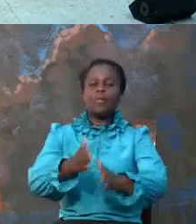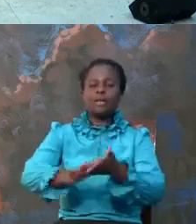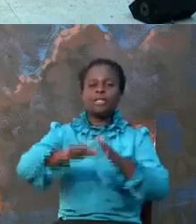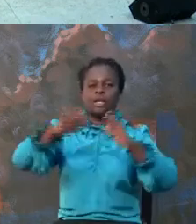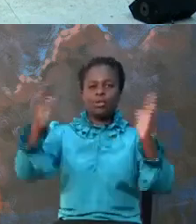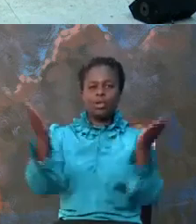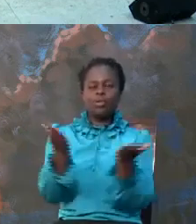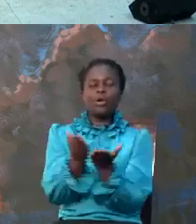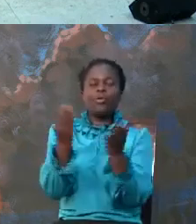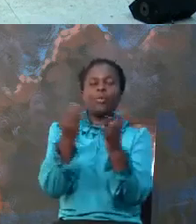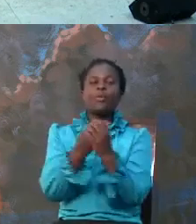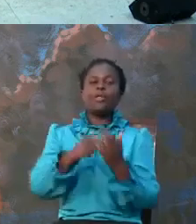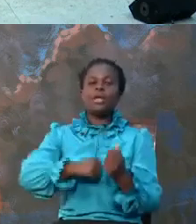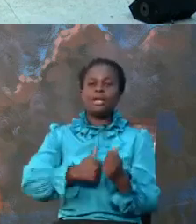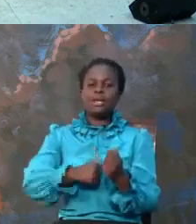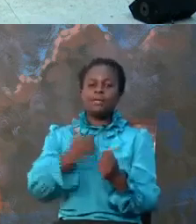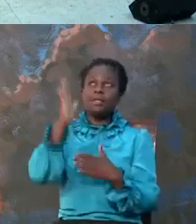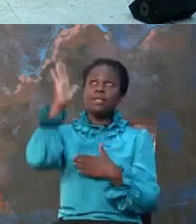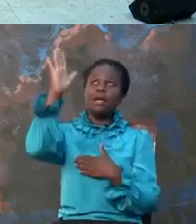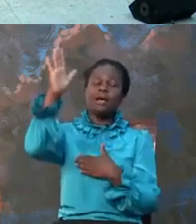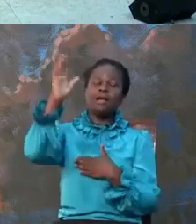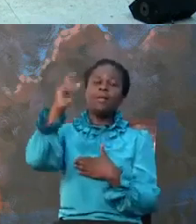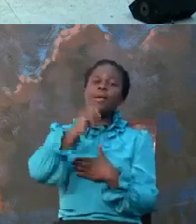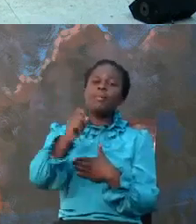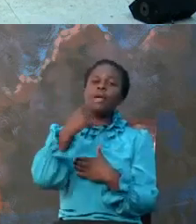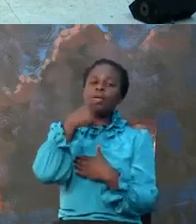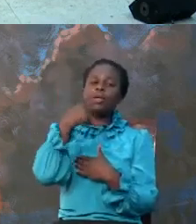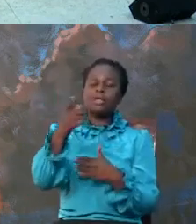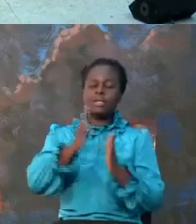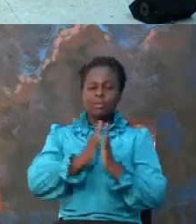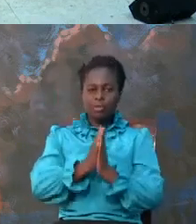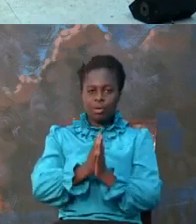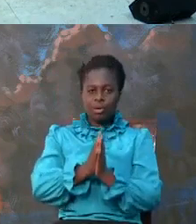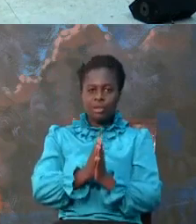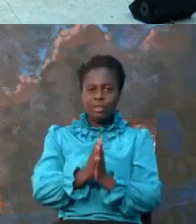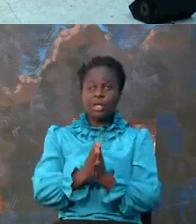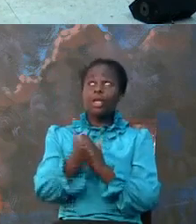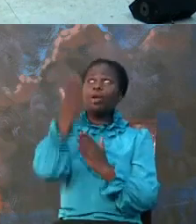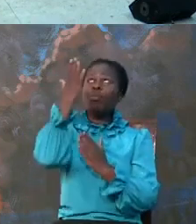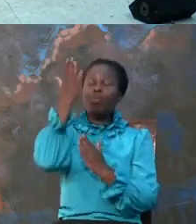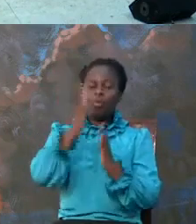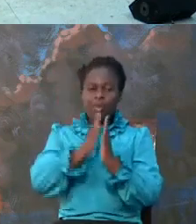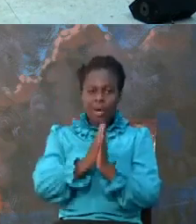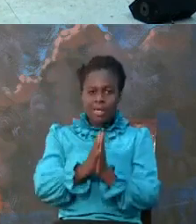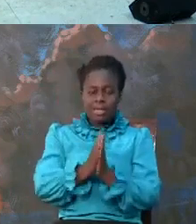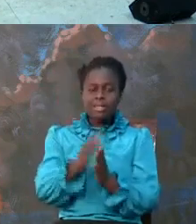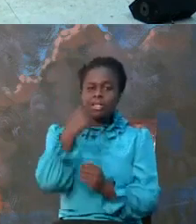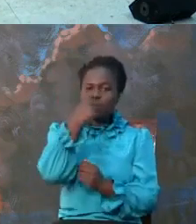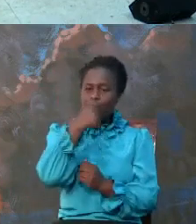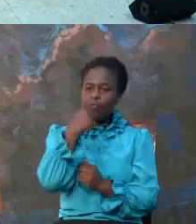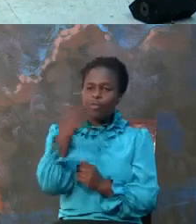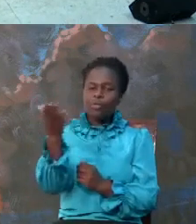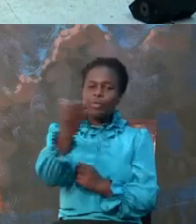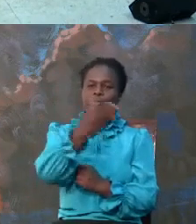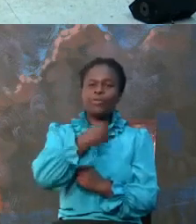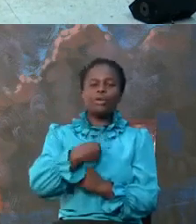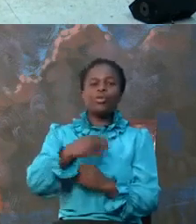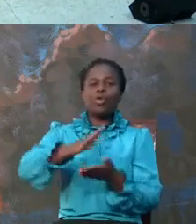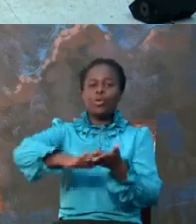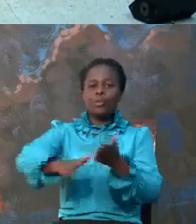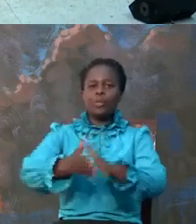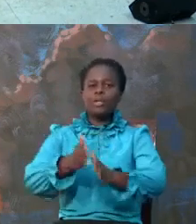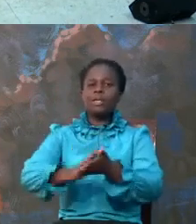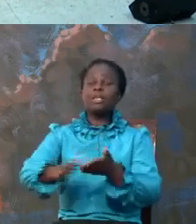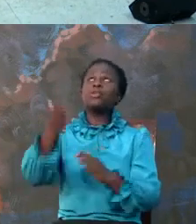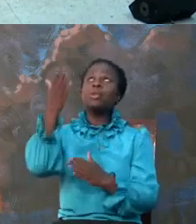nafsi yake. Kisha maandiko yanasema twawasi, Mungu anasi kwa vinywa vyetu na tupatanishwe